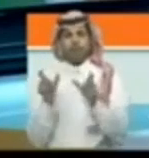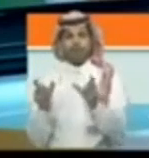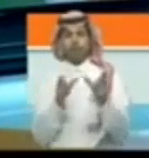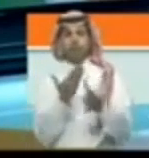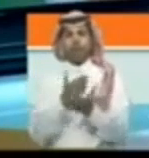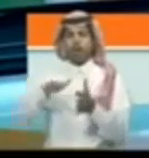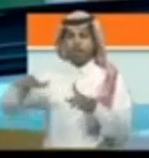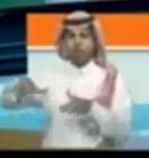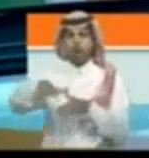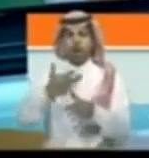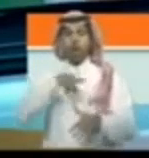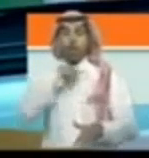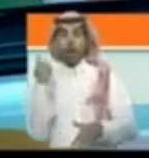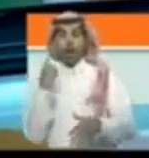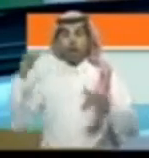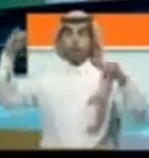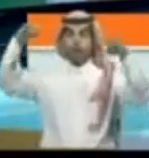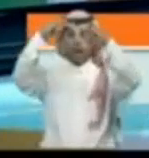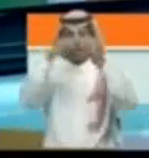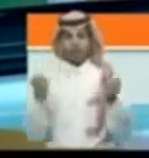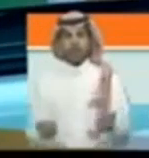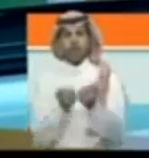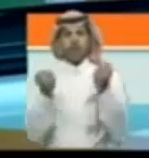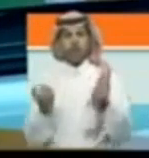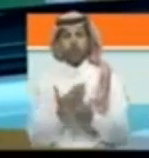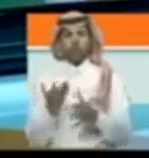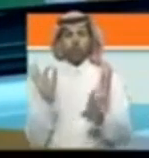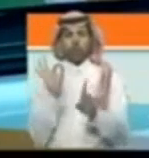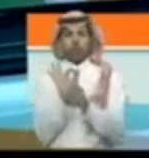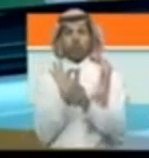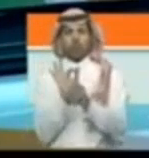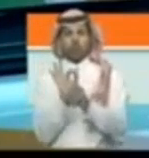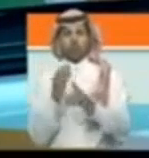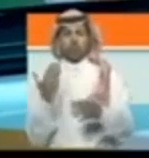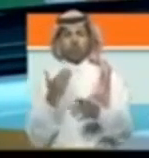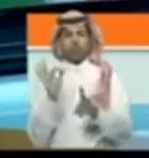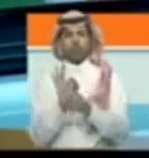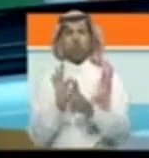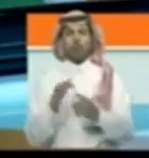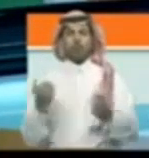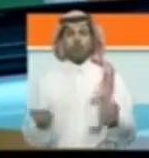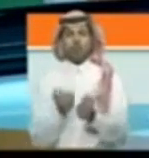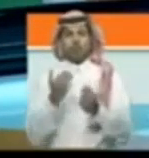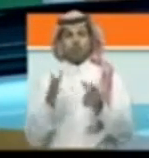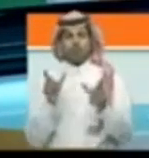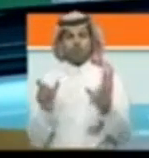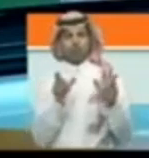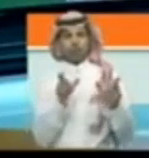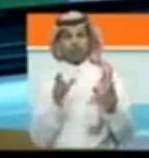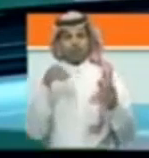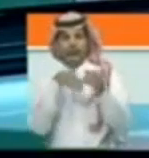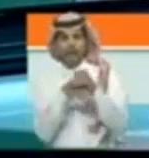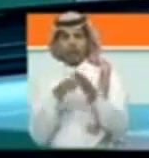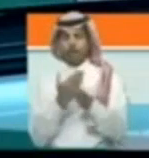في البحر والبر والجو. التمرين التعبوي عكس المستوى المتقدم لقدرة قطاعات قوى الأمن الداخلي